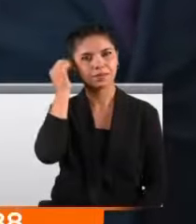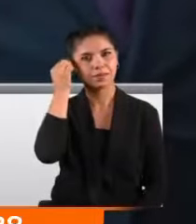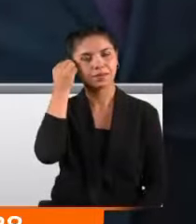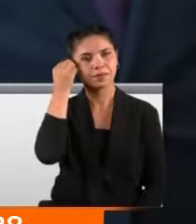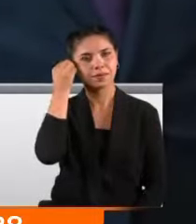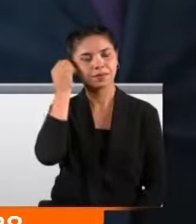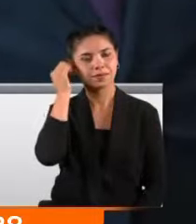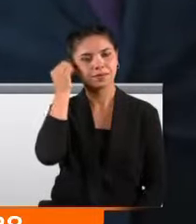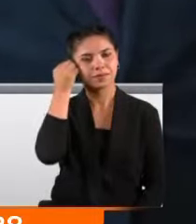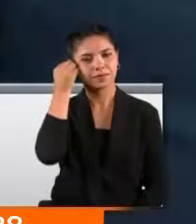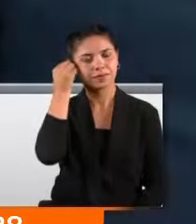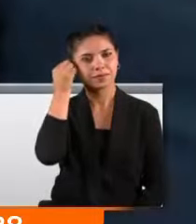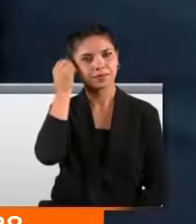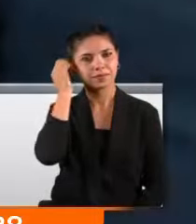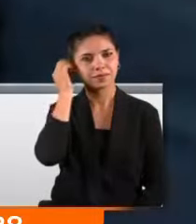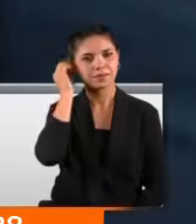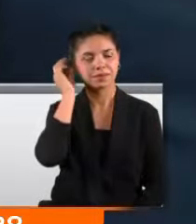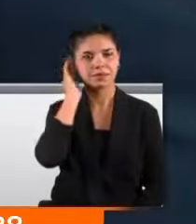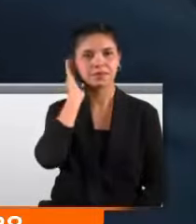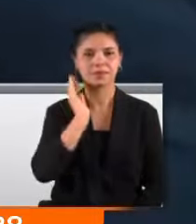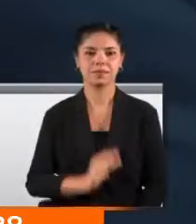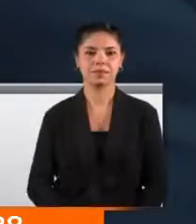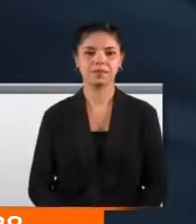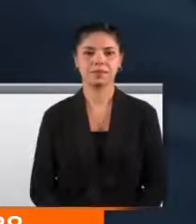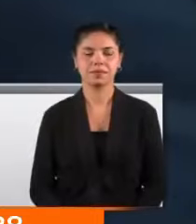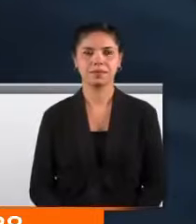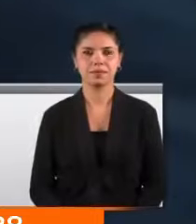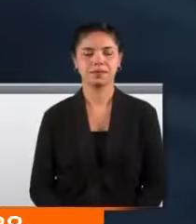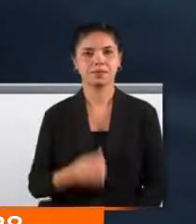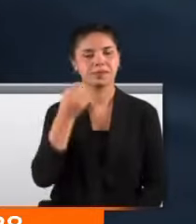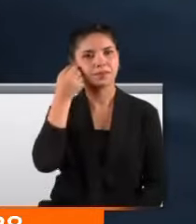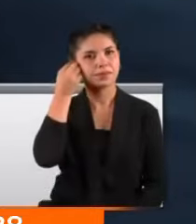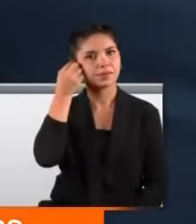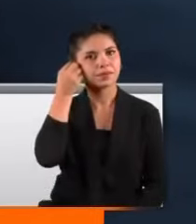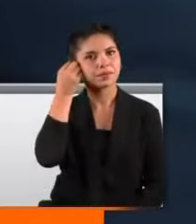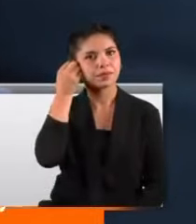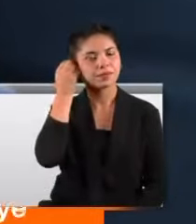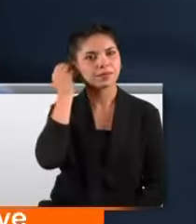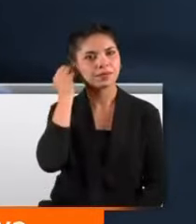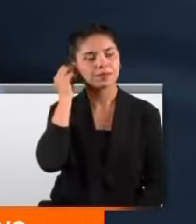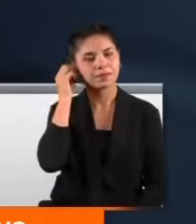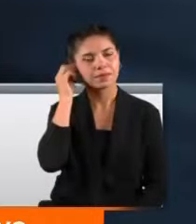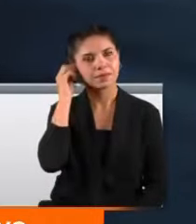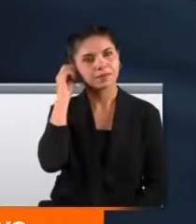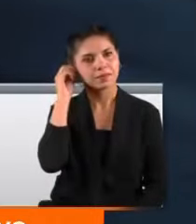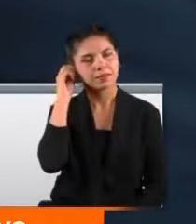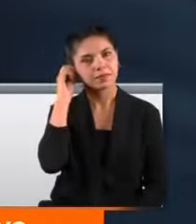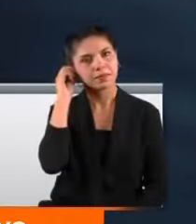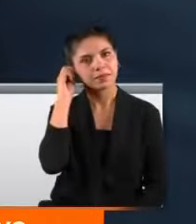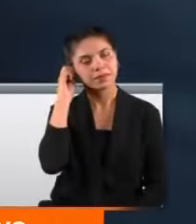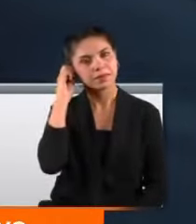arkadaşlığı yapmaktan şeref duyacağım. AK Parti'nin neferi olarak 22 yıldır AK Parti'de hizmet aldık, görev